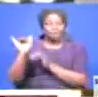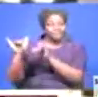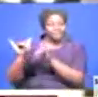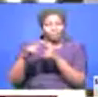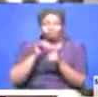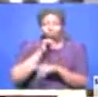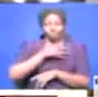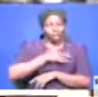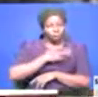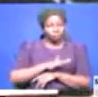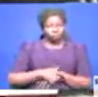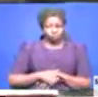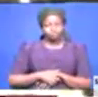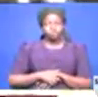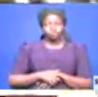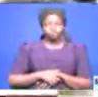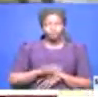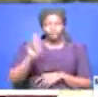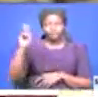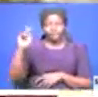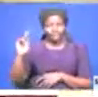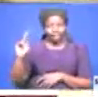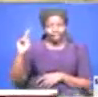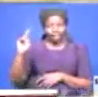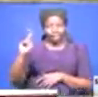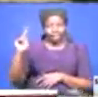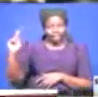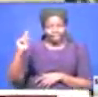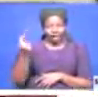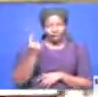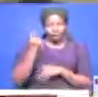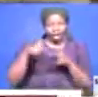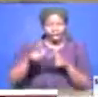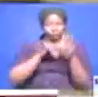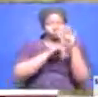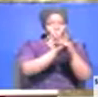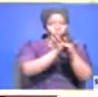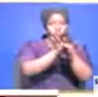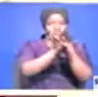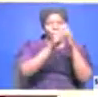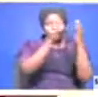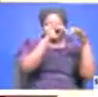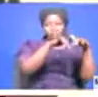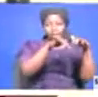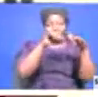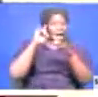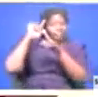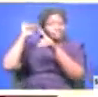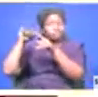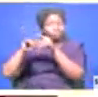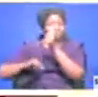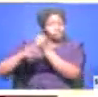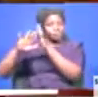Ni wakilishi wa mrengo wa Kenya Kwanza pekee walioruhusiwa kuingia ndani ya bunge hilo, wale wa Azimio wakifungiwa nje.